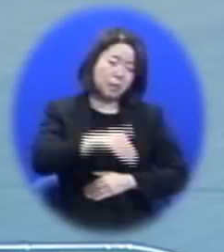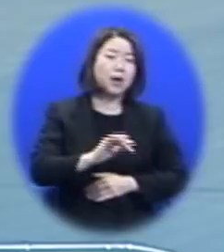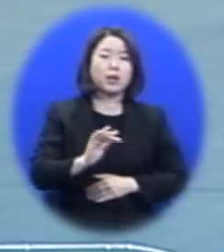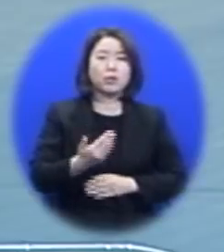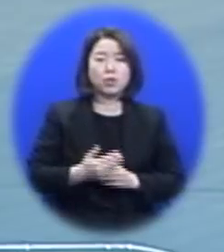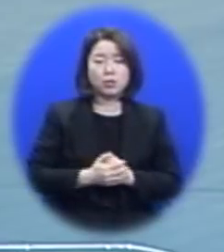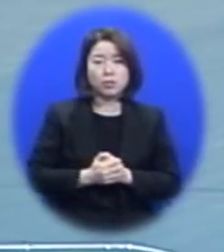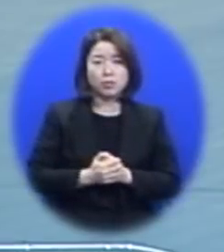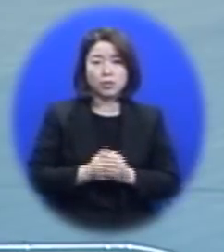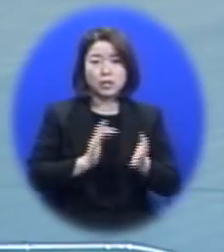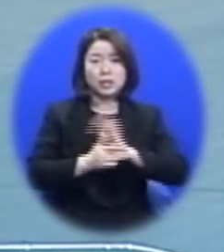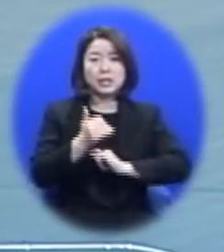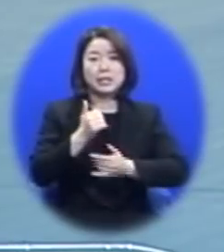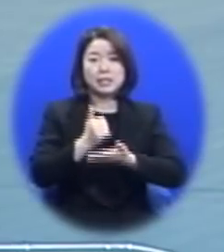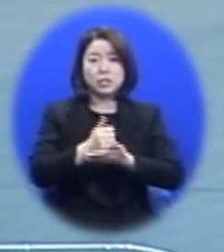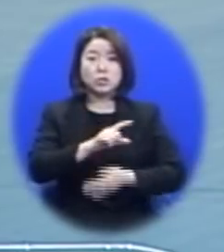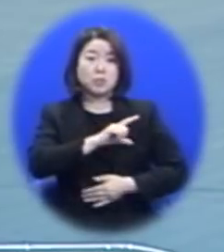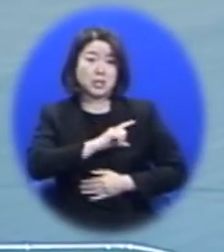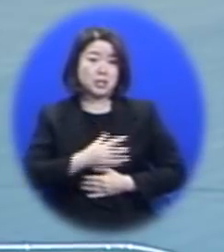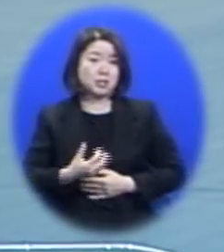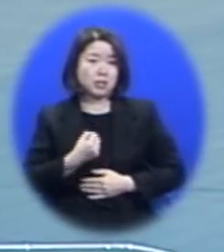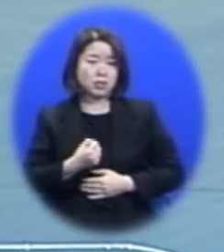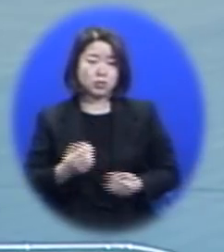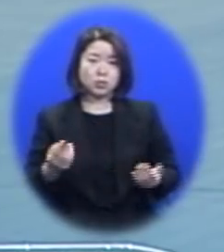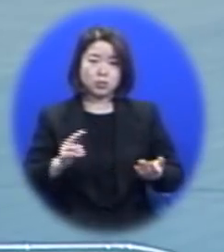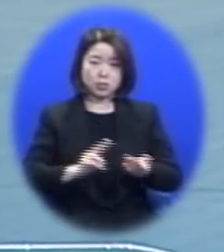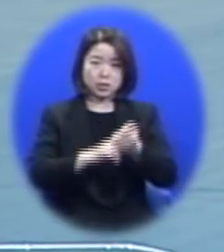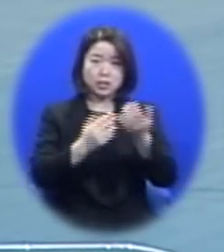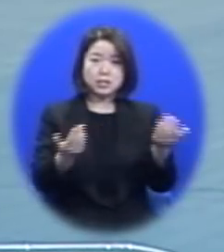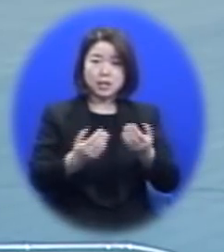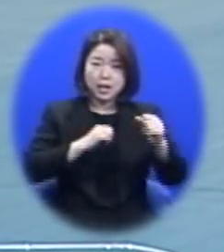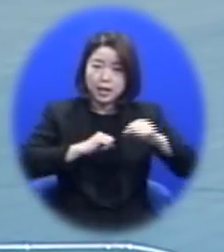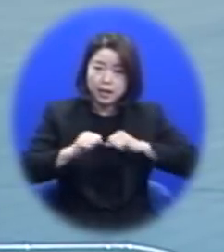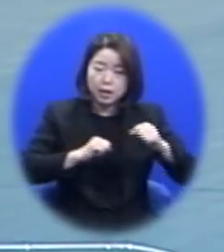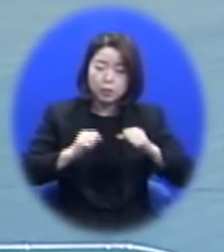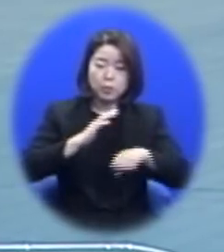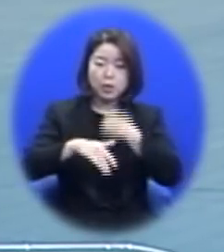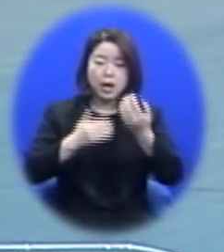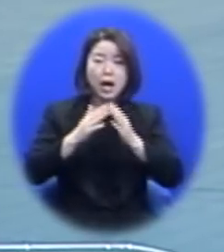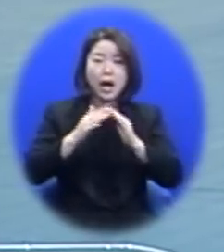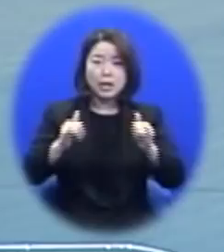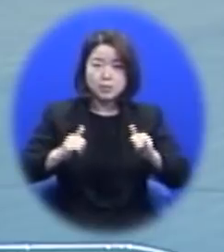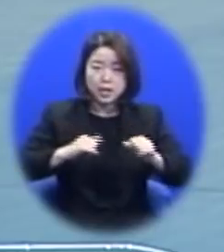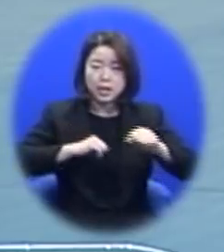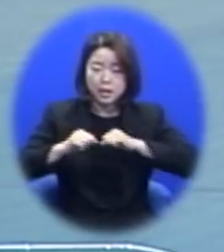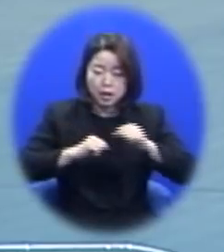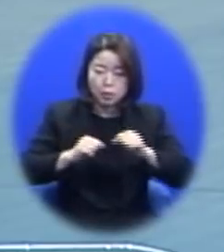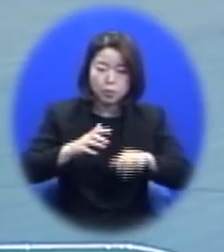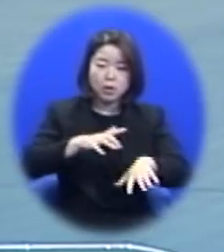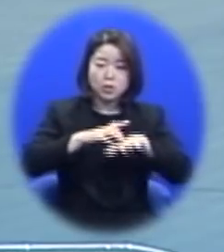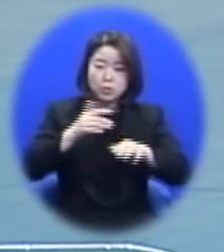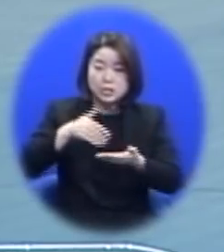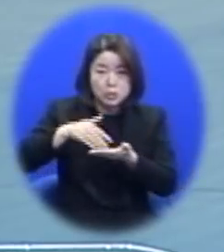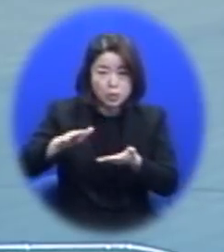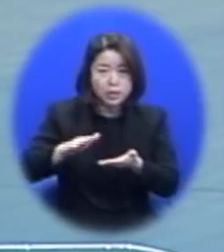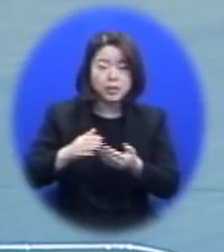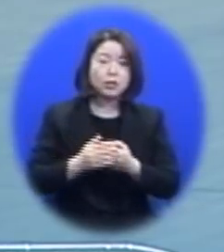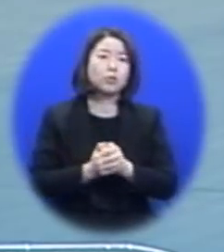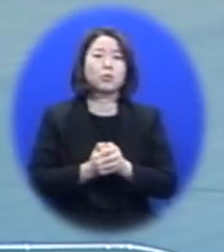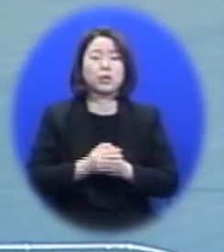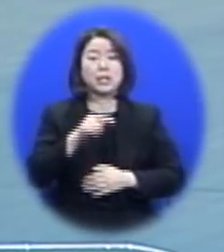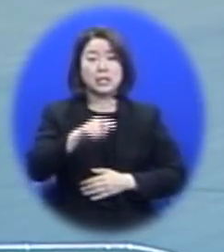예수님의 이름으로 기사를 행하고 선지자 노릇도 하고 귀신도 쫓아내고